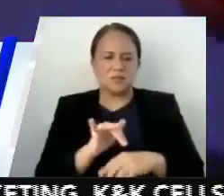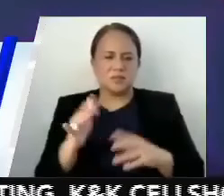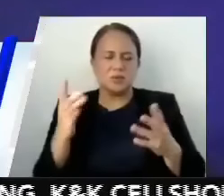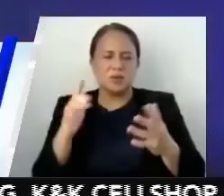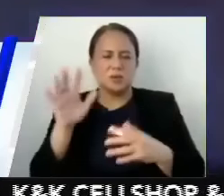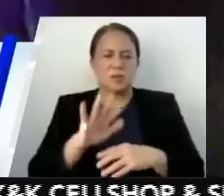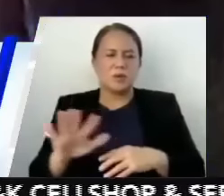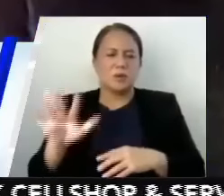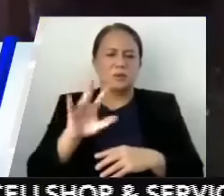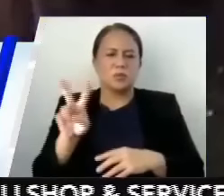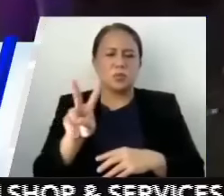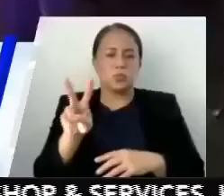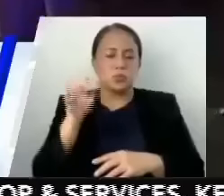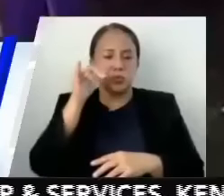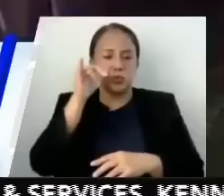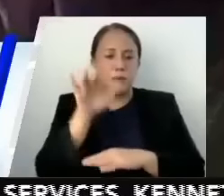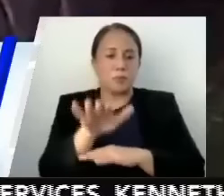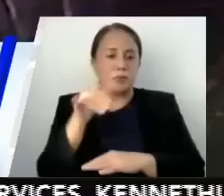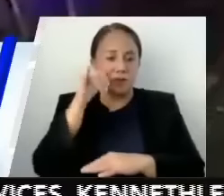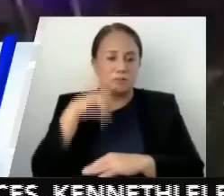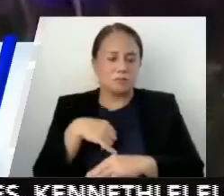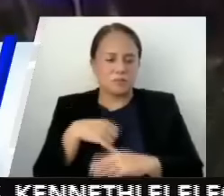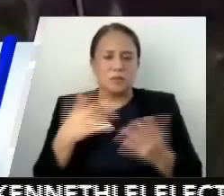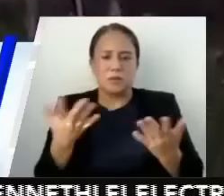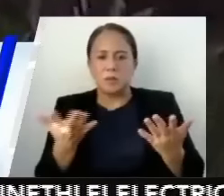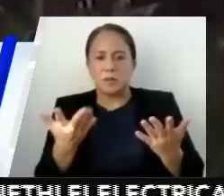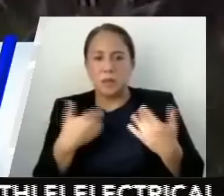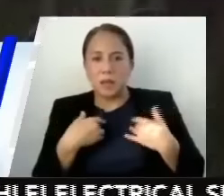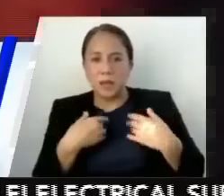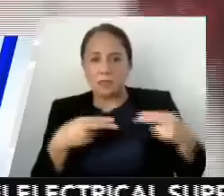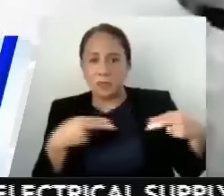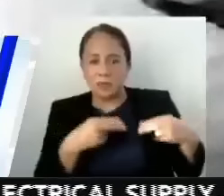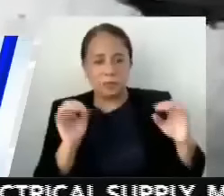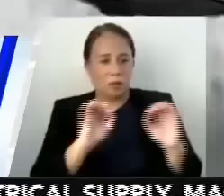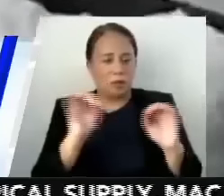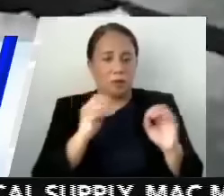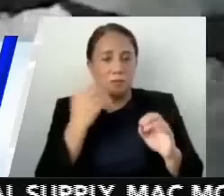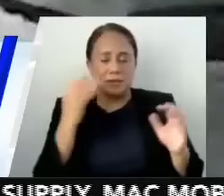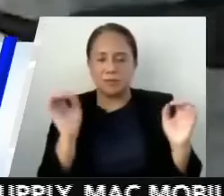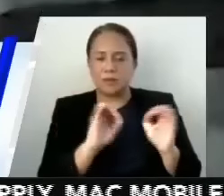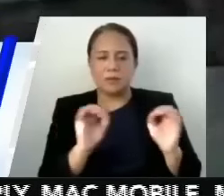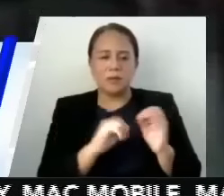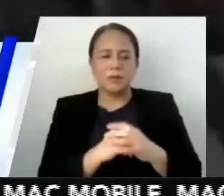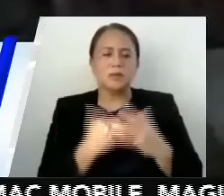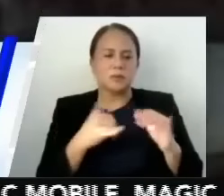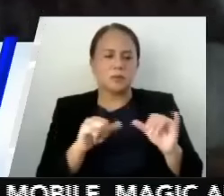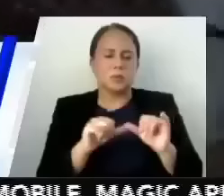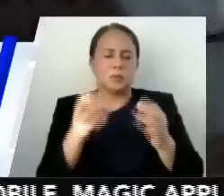hapon kahapon. Wala ring naiulat na nasaktan o nasawi. Tuluyang naapula